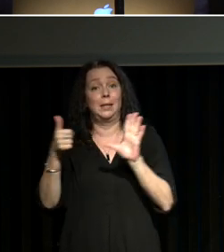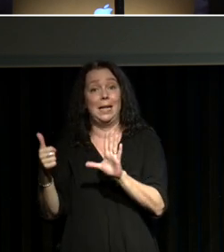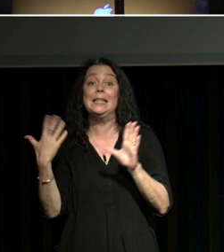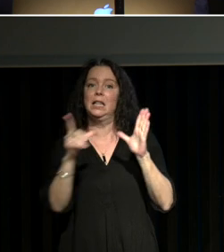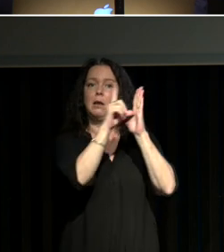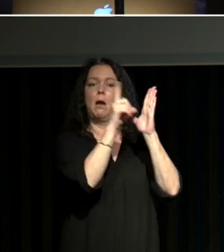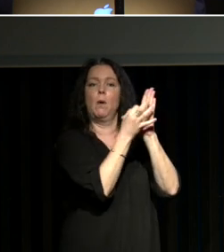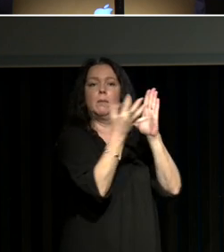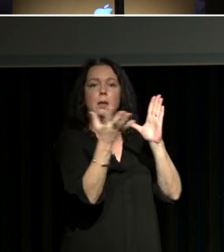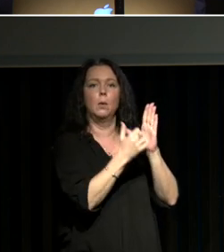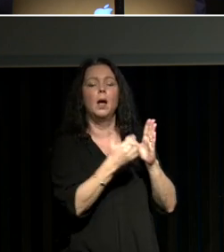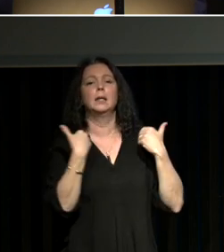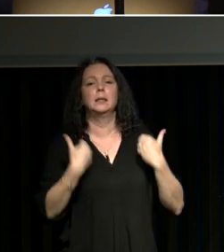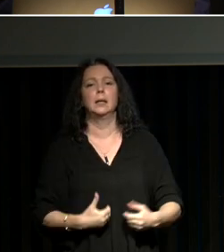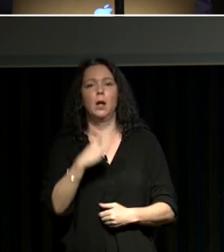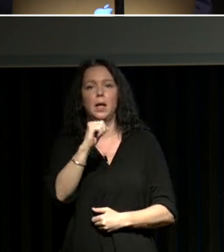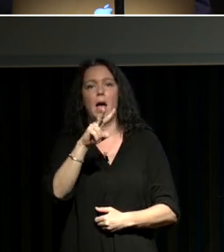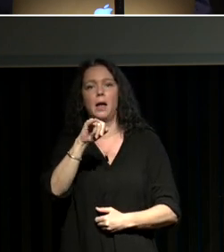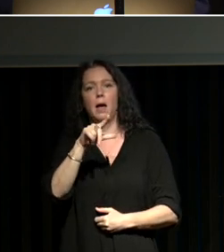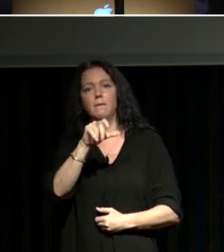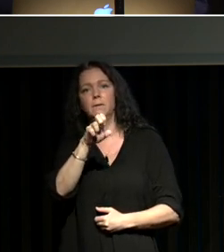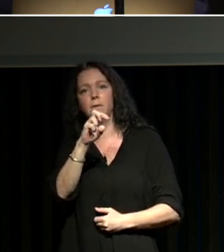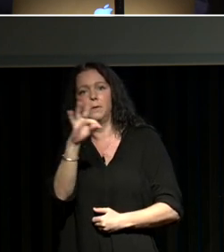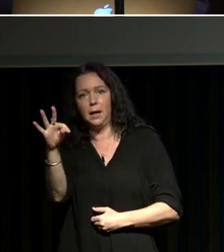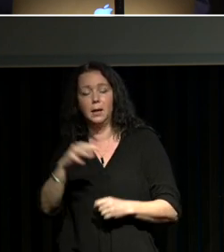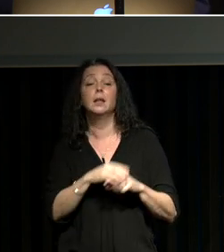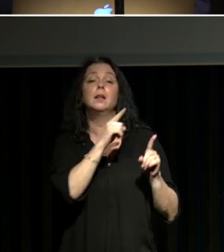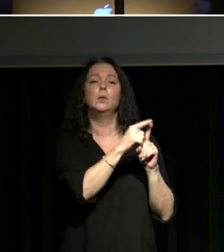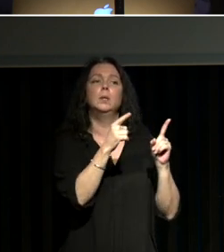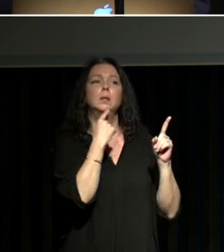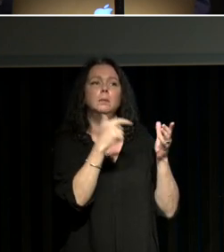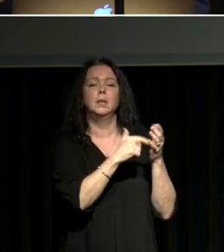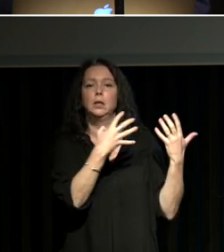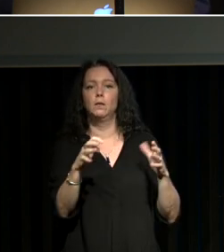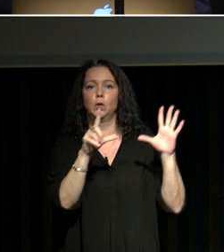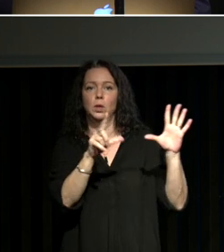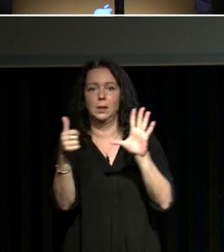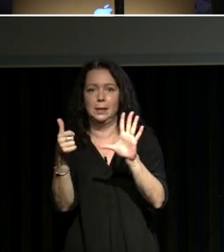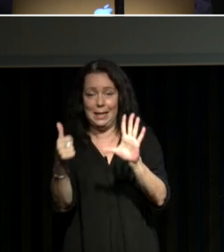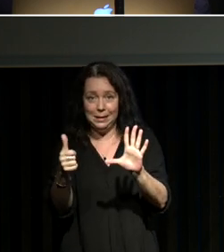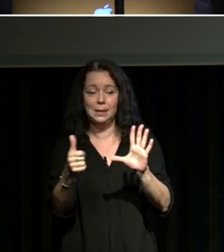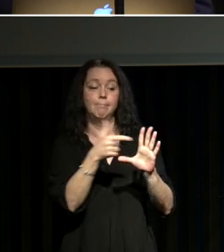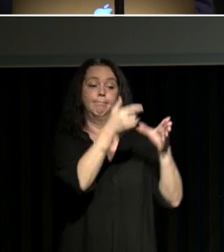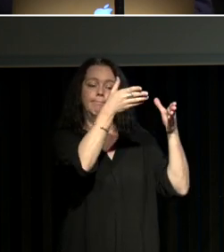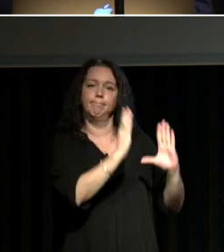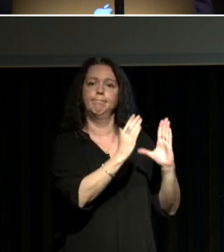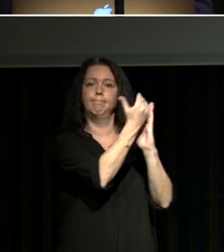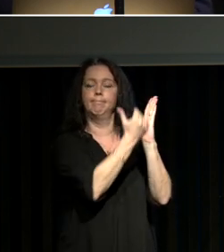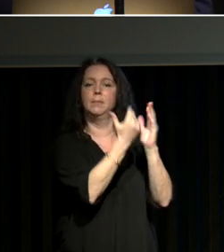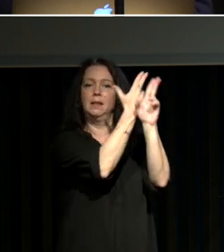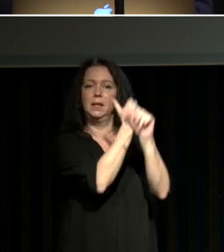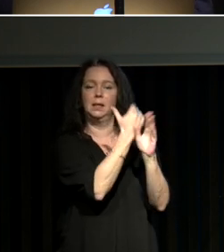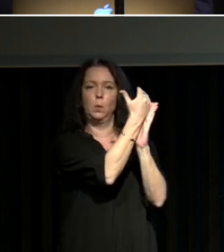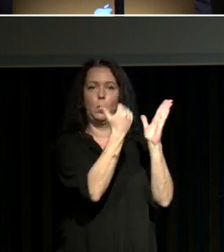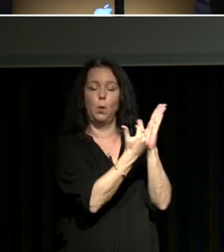législatif, c'est le sénateur Caillavé qui l'a défini en 1976. Et le socle du prélèvement